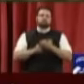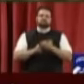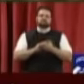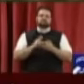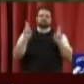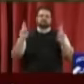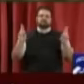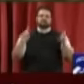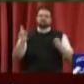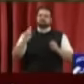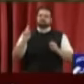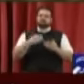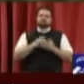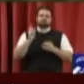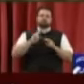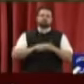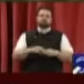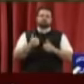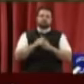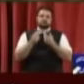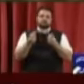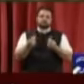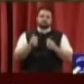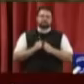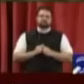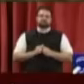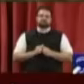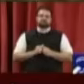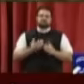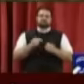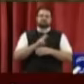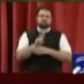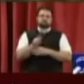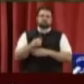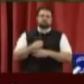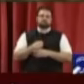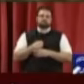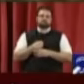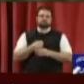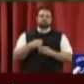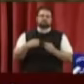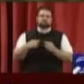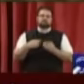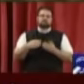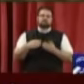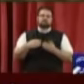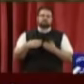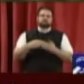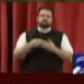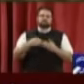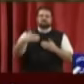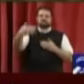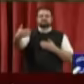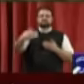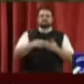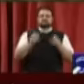nu vor mai fi prieteni buni. ce am observat eu? De ce de la distanță? Pentru că întâlnirile sunt mai rare și